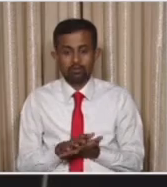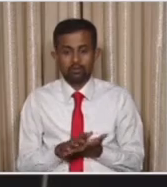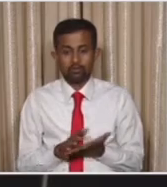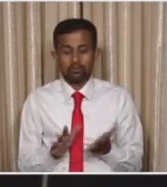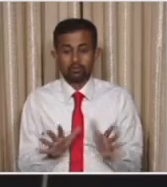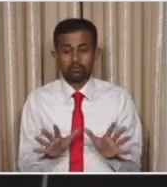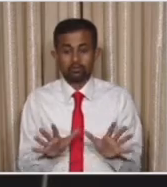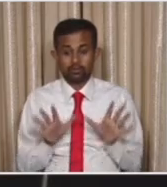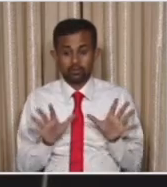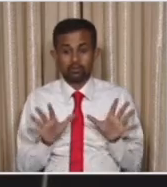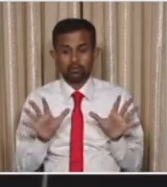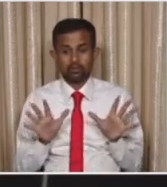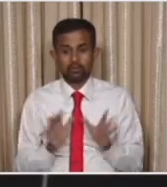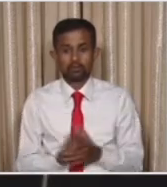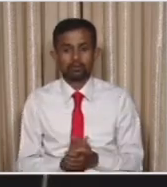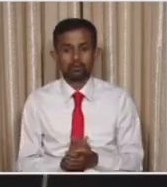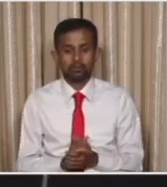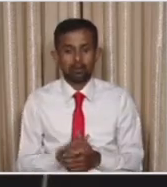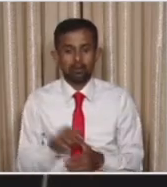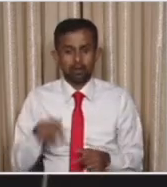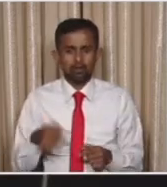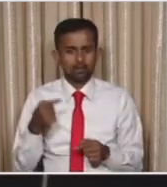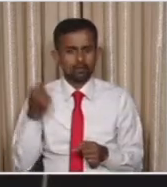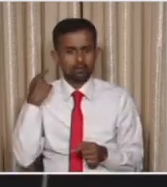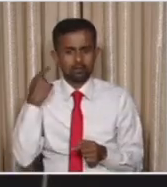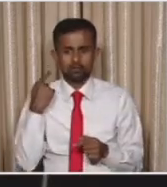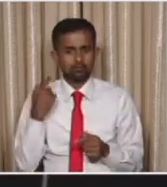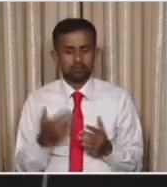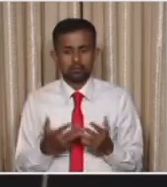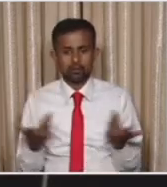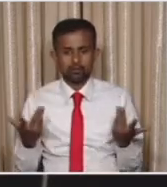ආන්දෝලනාත්මක වෙනවා. මෙය අද ඊයේ සිදුවෙච්ච දෙයක් නෙමෙයි.